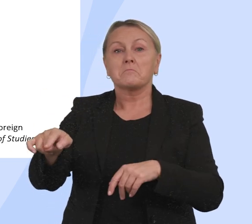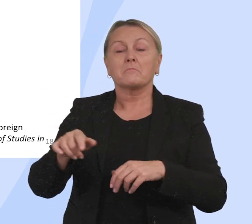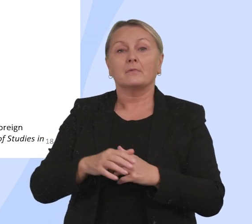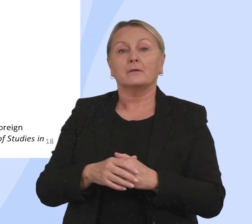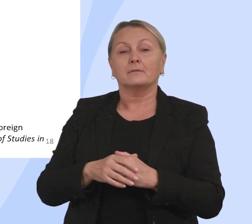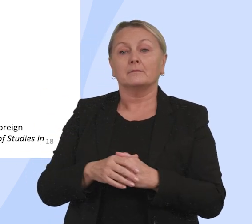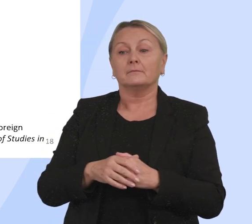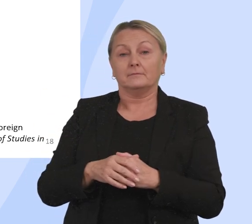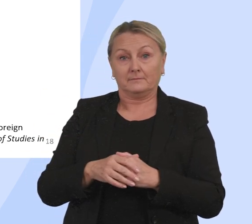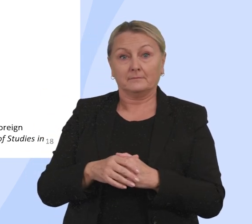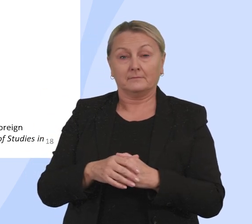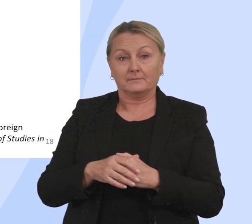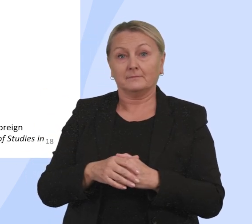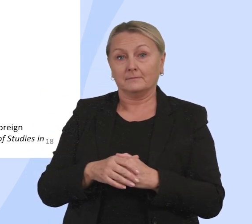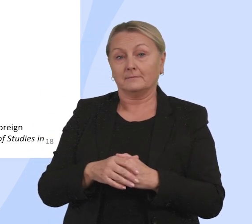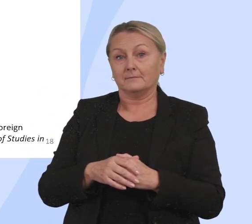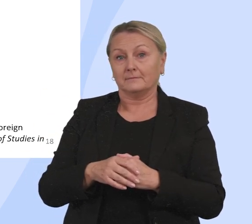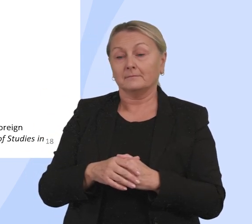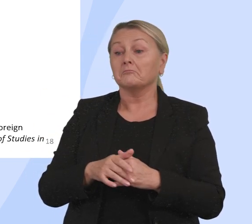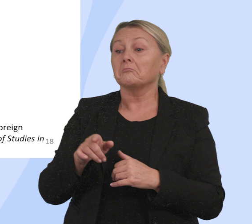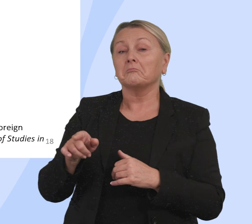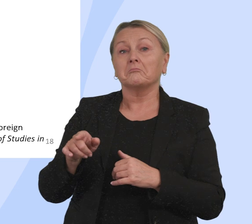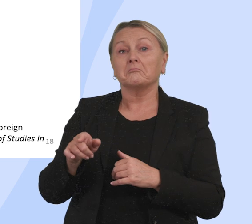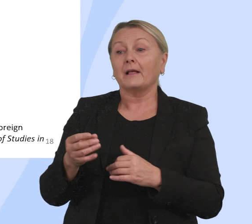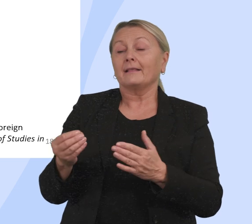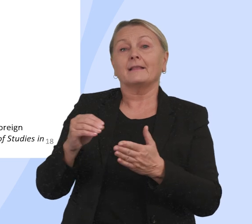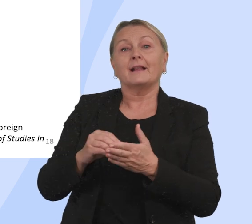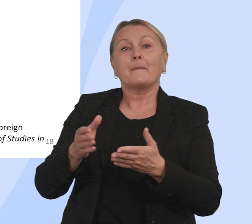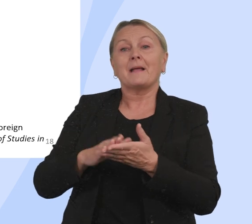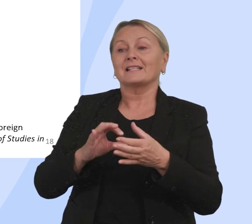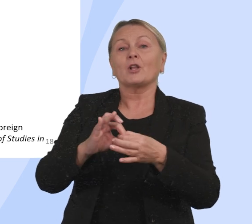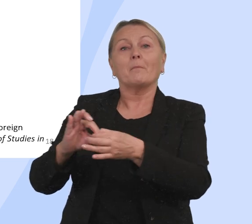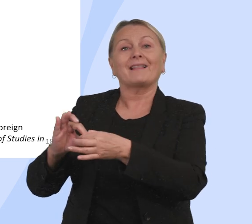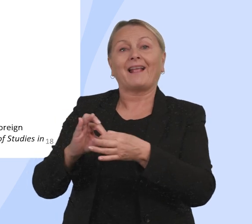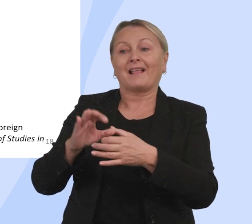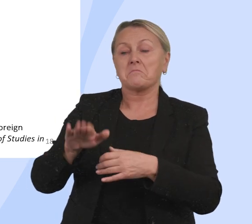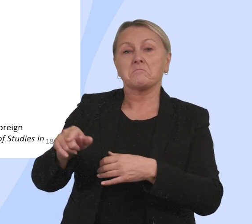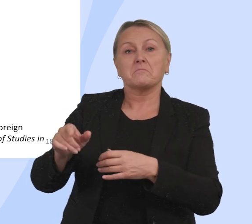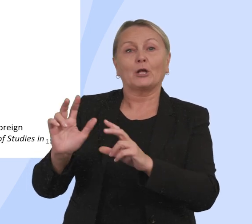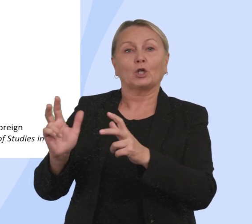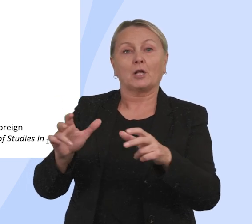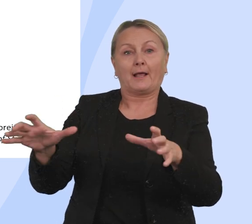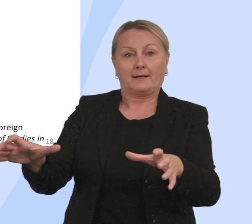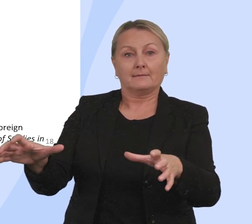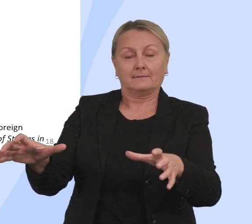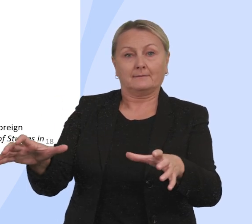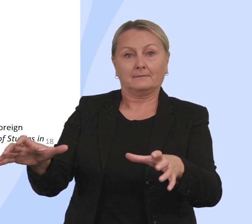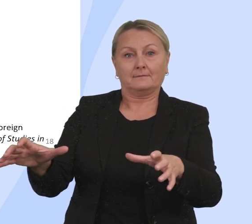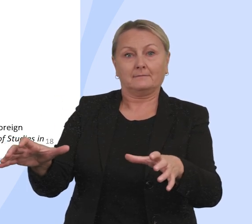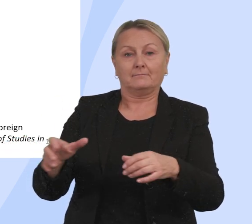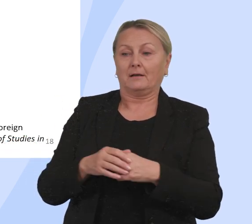grønthandlerens disk, så får jeg oven i købet også sammenhængen med. Så får jeg